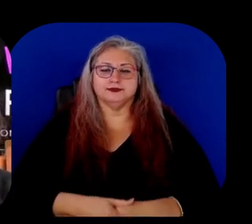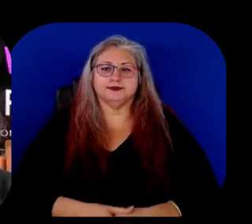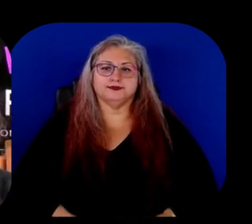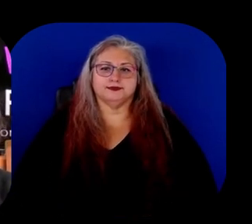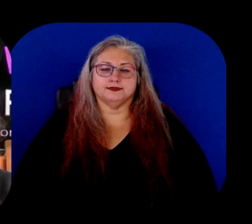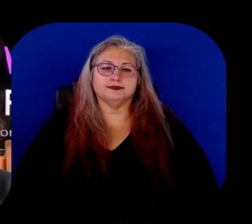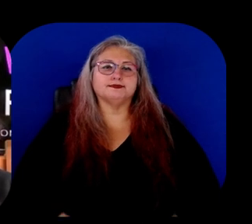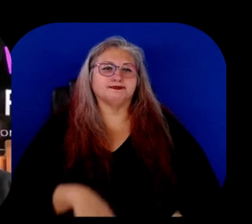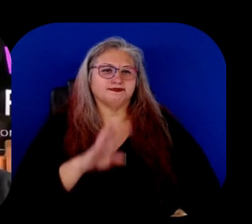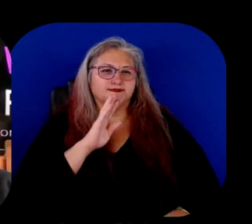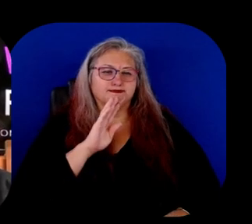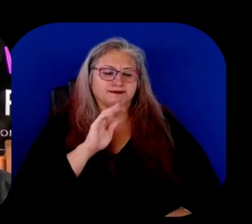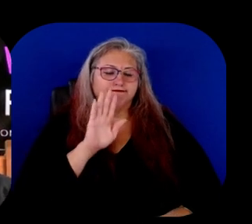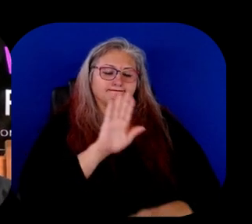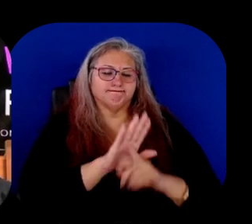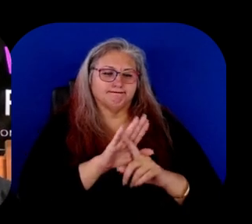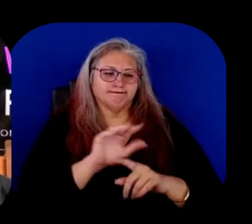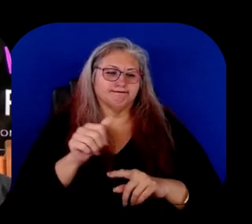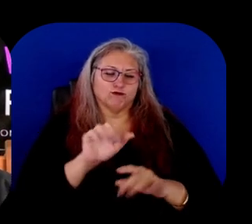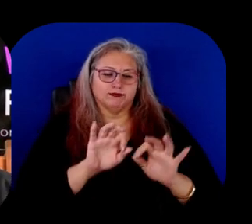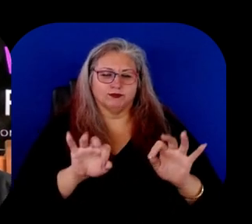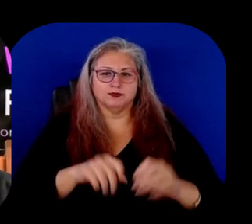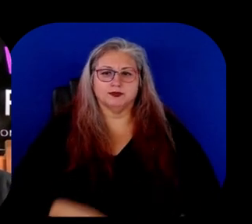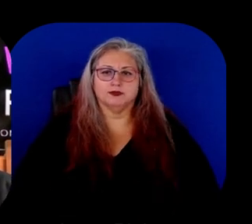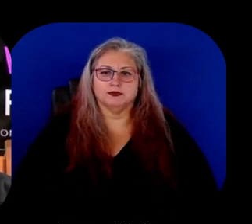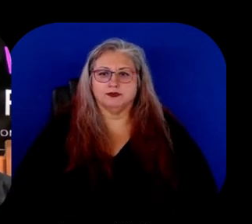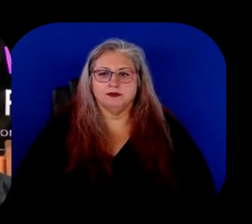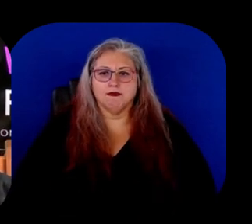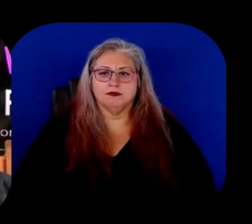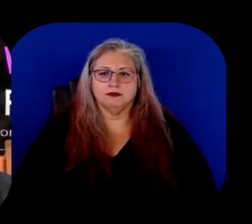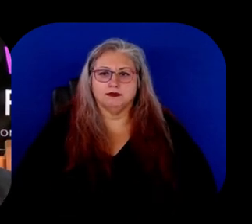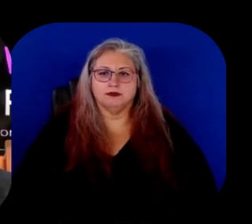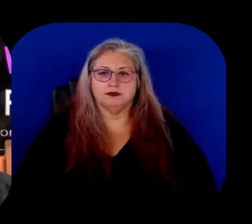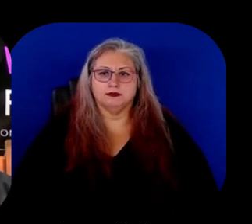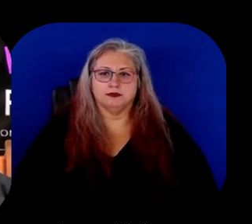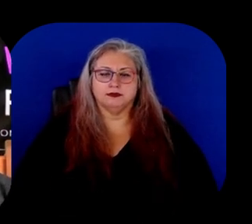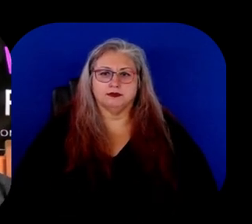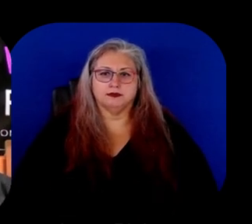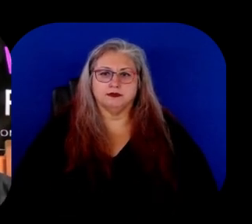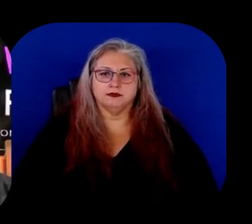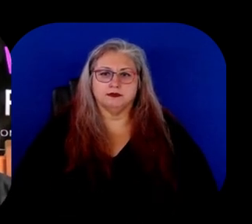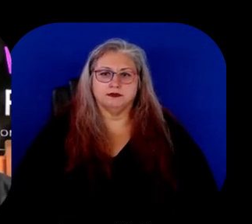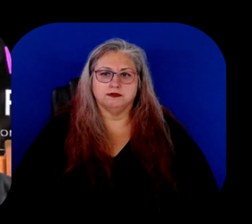ليلى مولودة برفح فلسطين المحتلة،